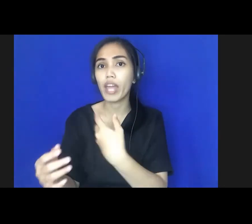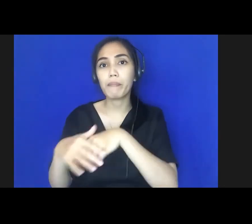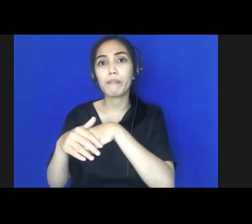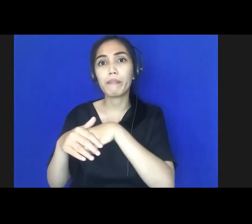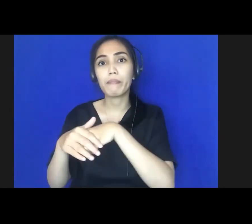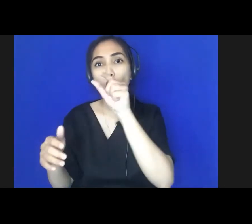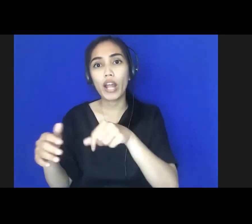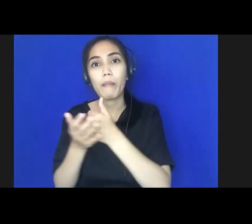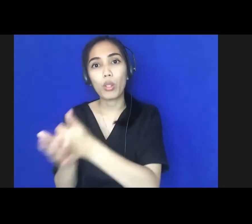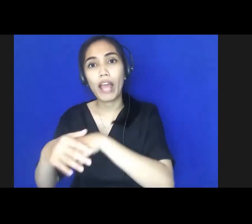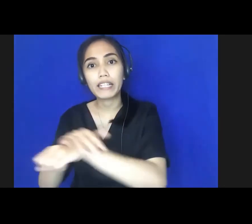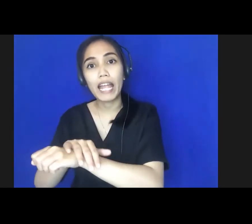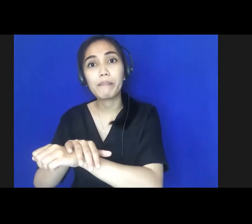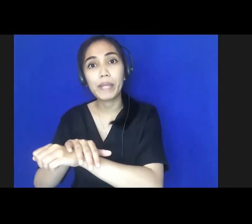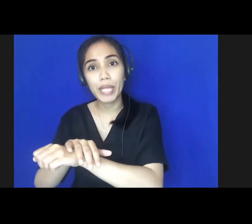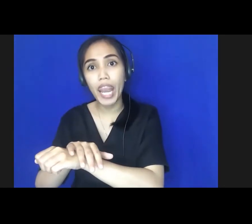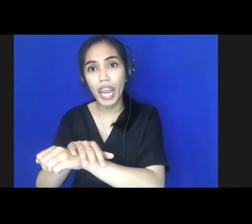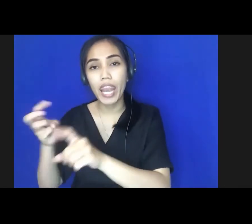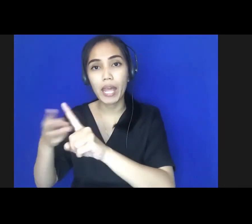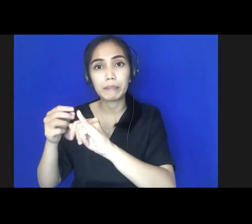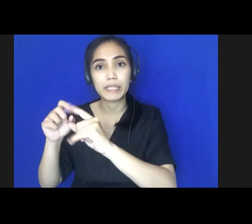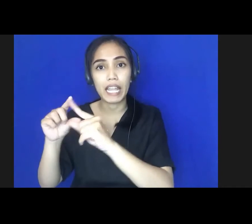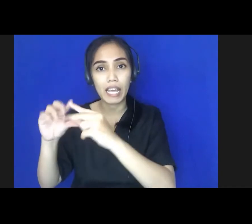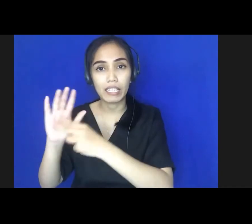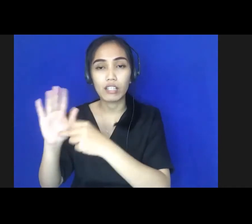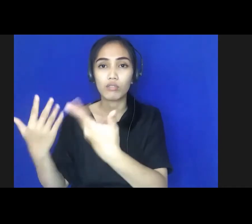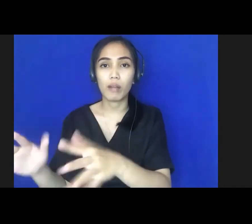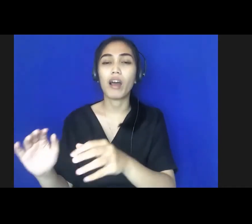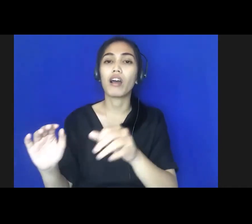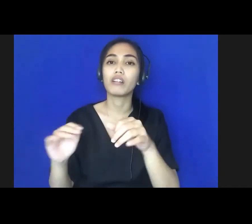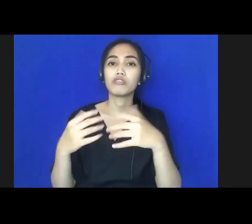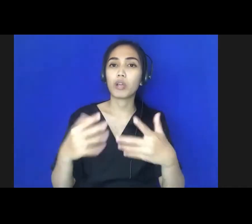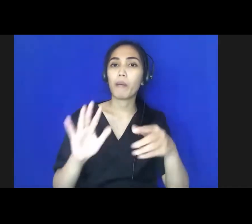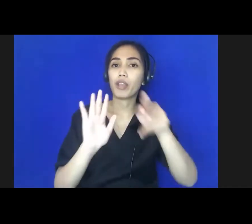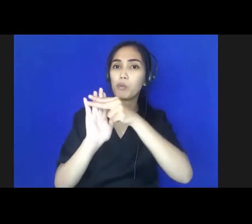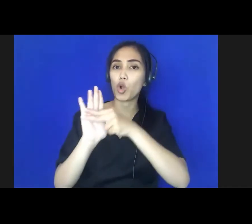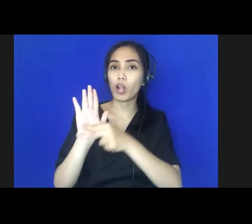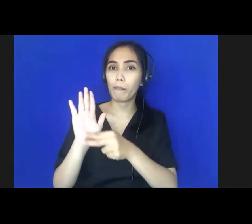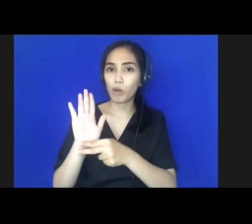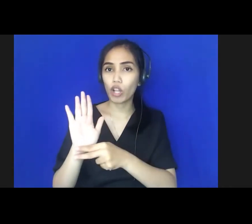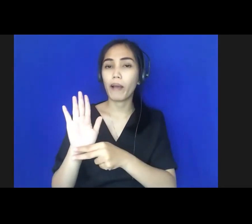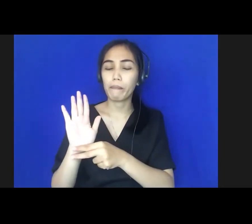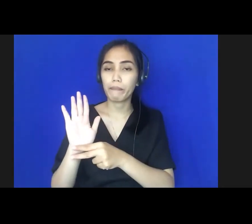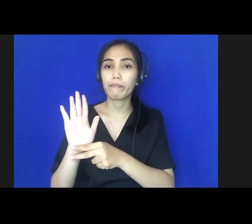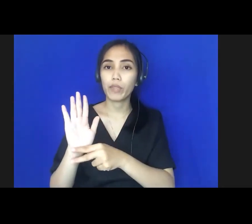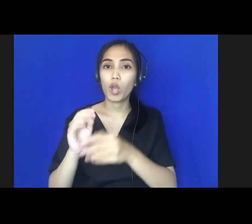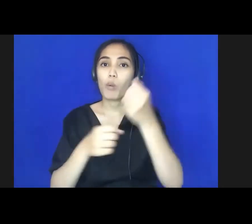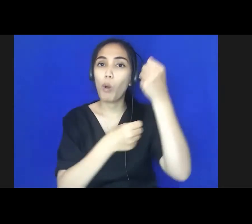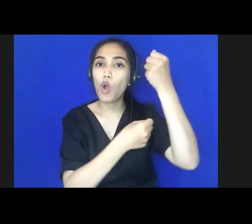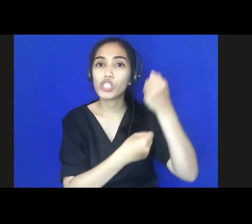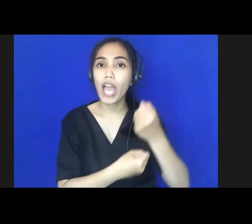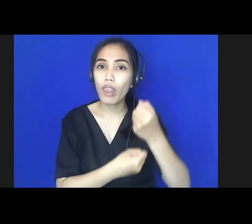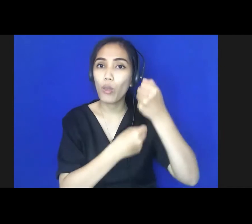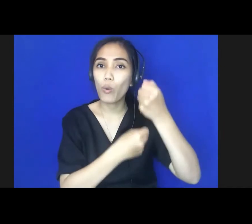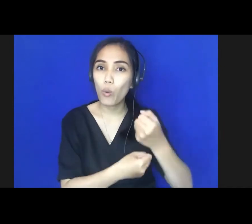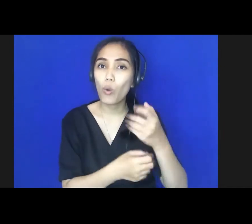dari kader yang memang sudah terbiasa dengan program-program di lapangan, termasuk juga tentunya program posyandu,